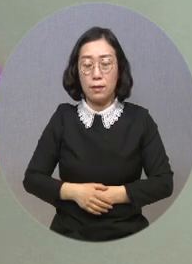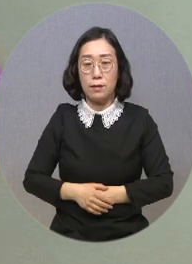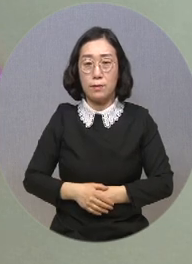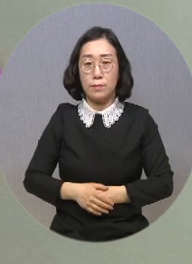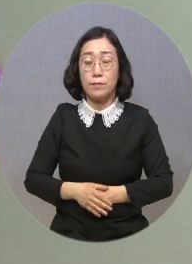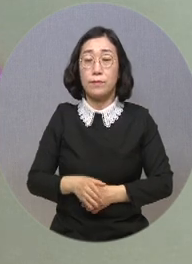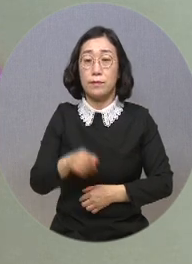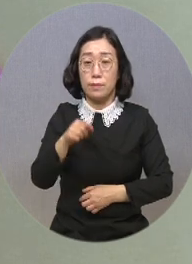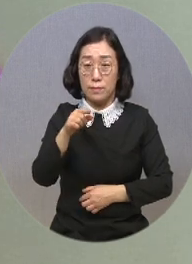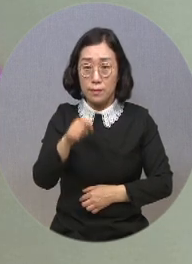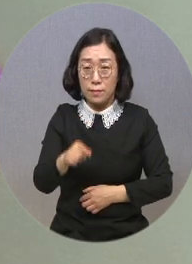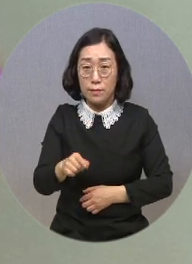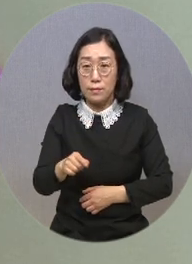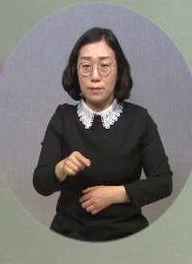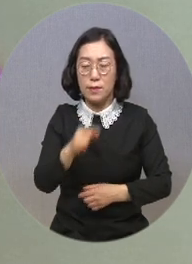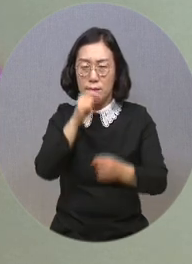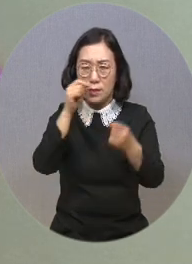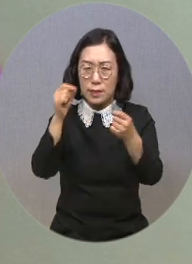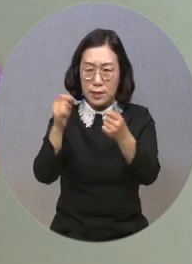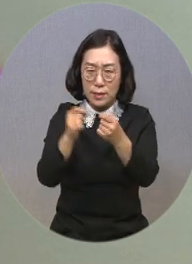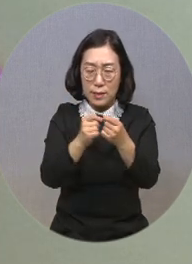이것이 인연이라